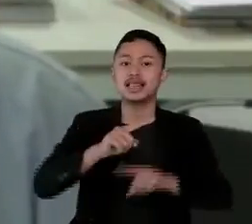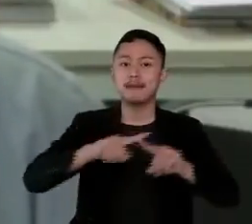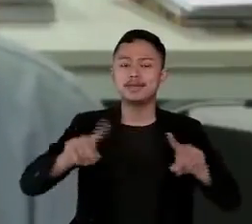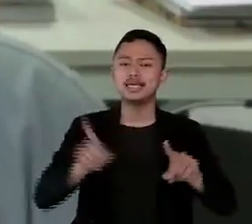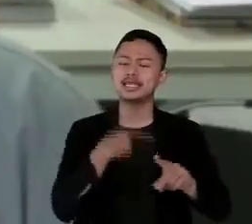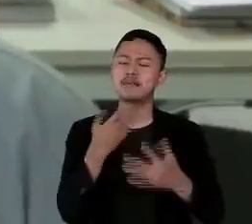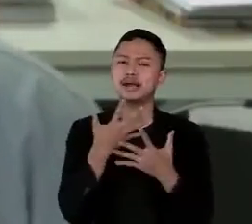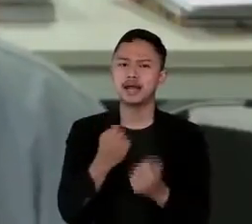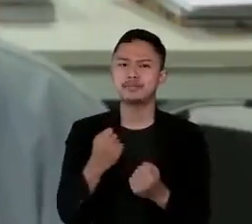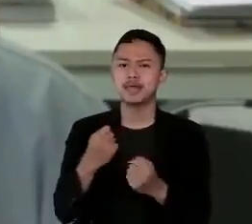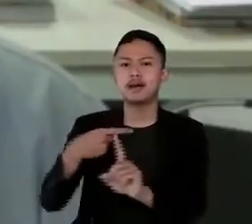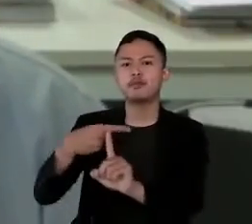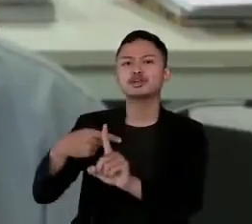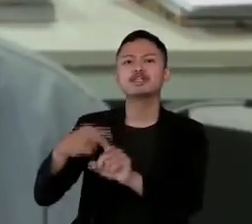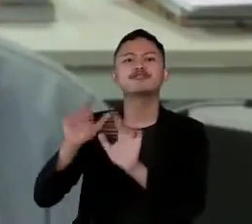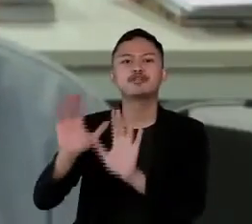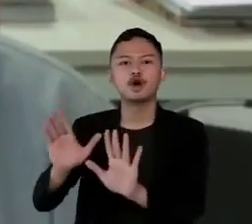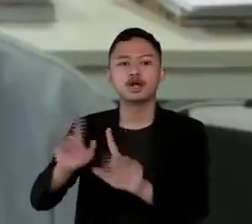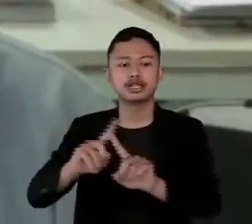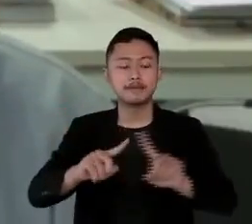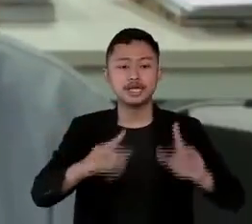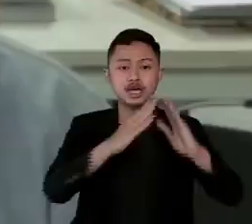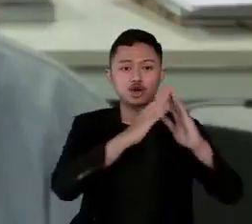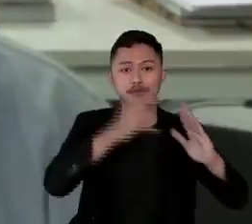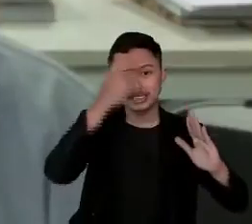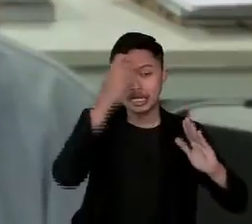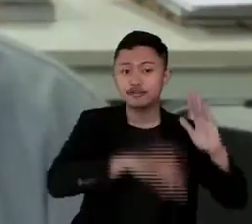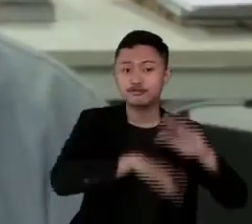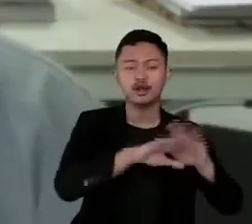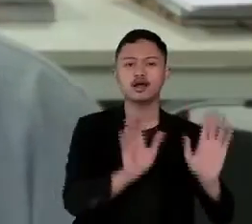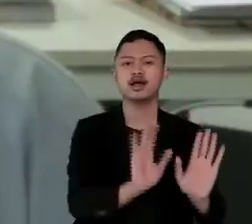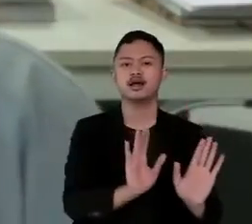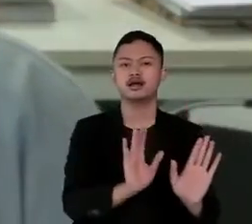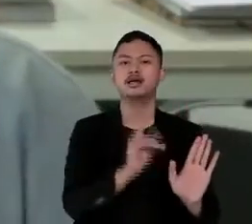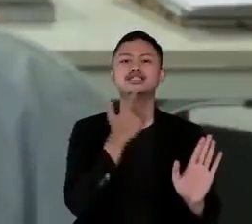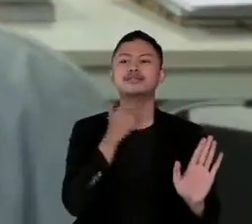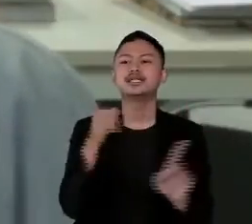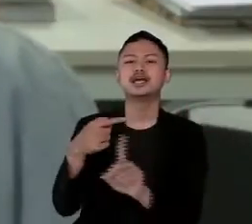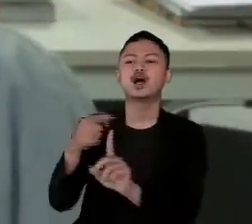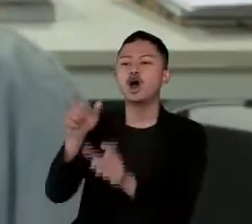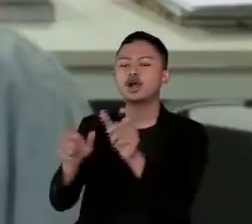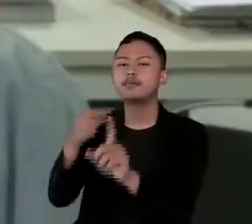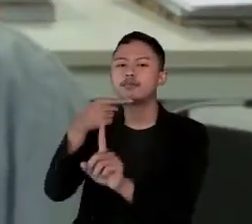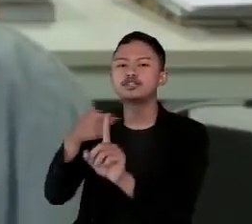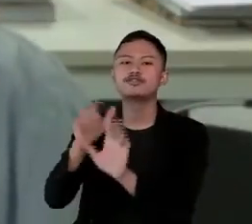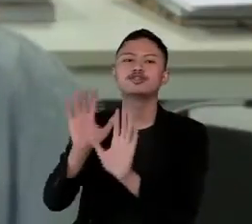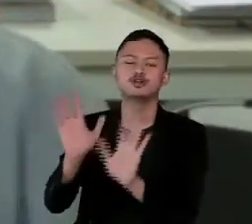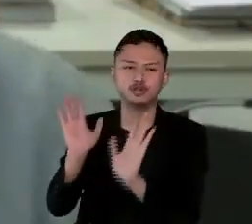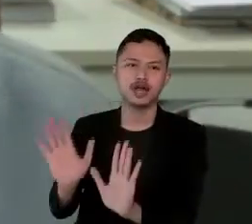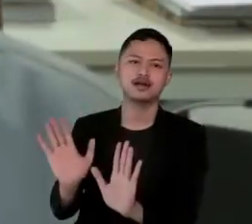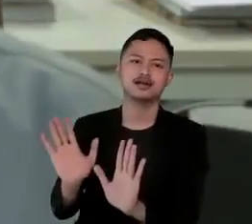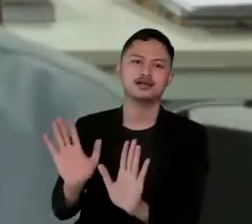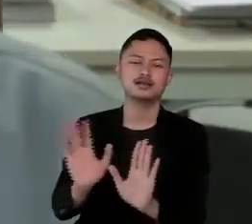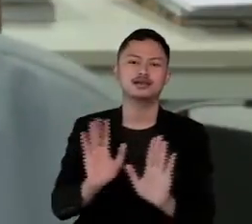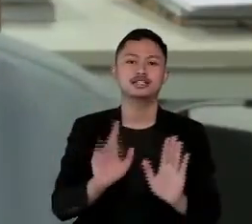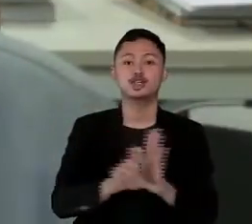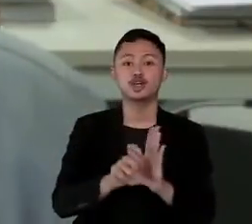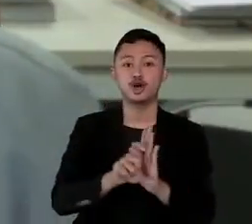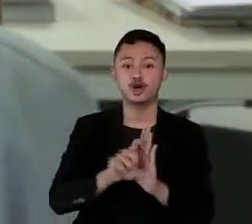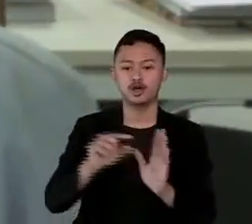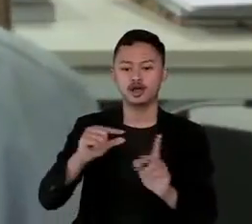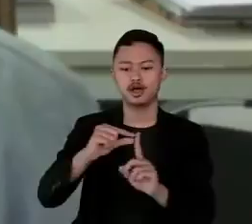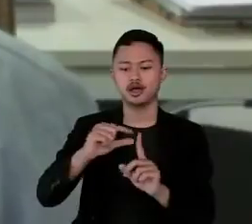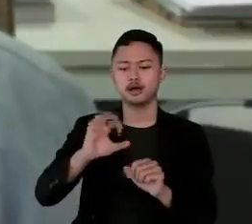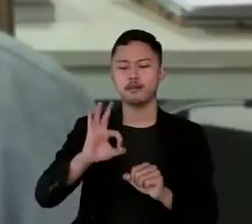itu harapan saya dalam waktu Saya bahkan bisa prediksi itu kalau Kwala tahun lalu